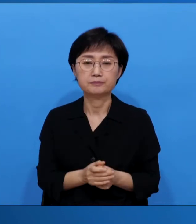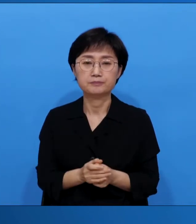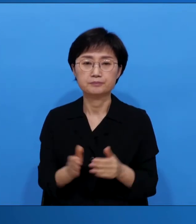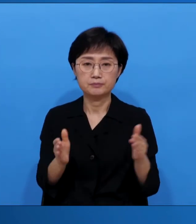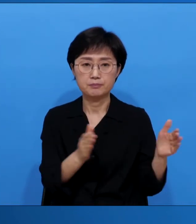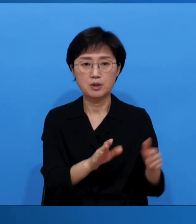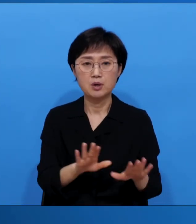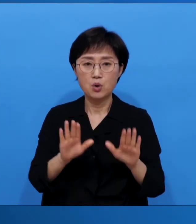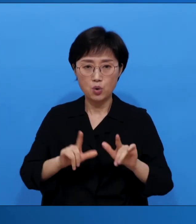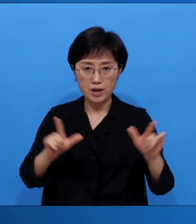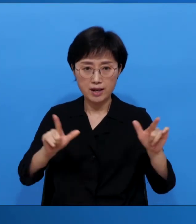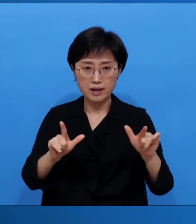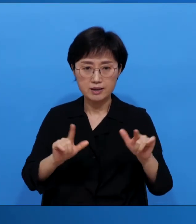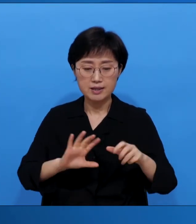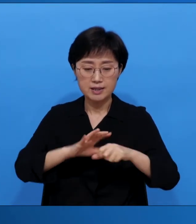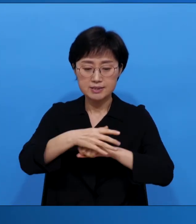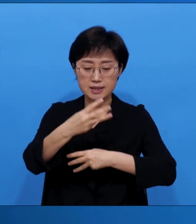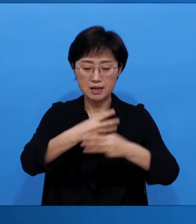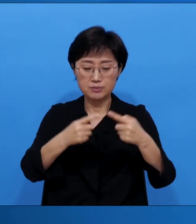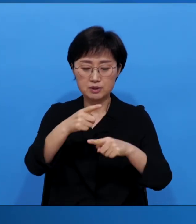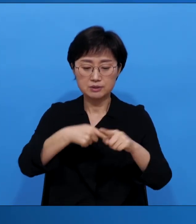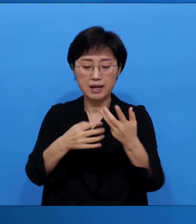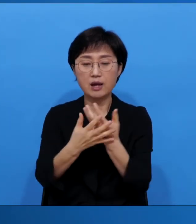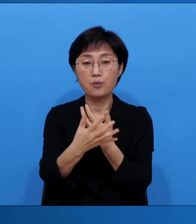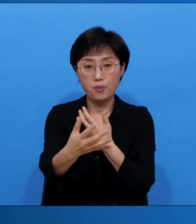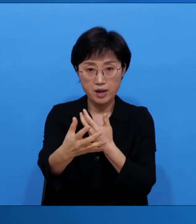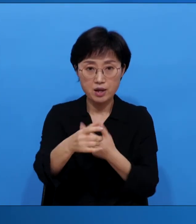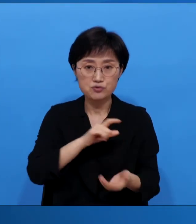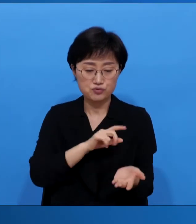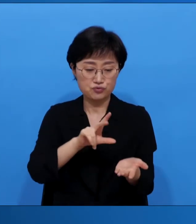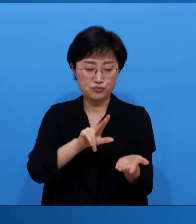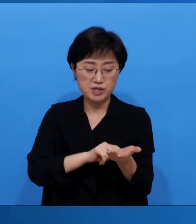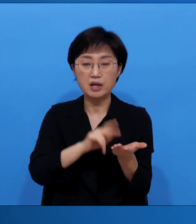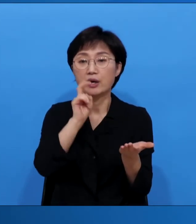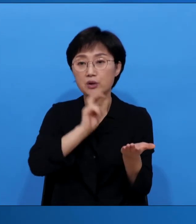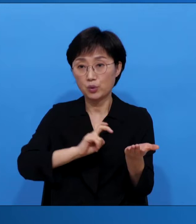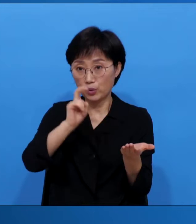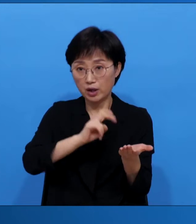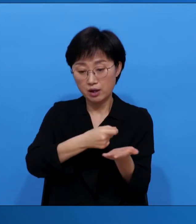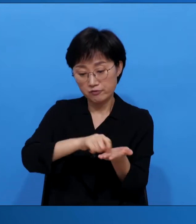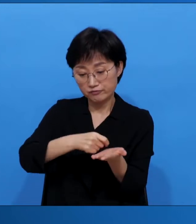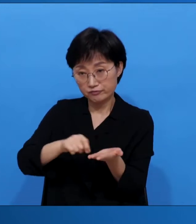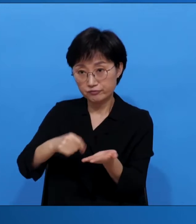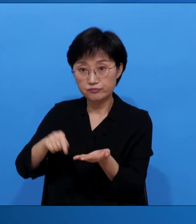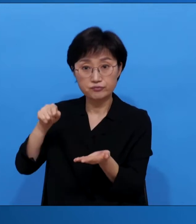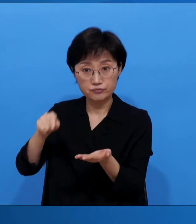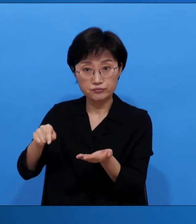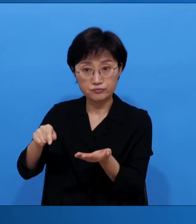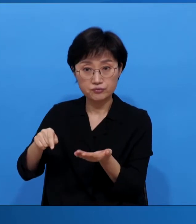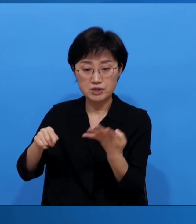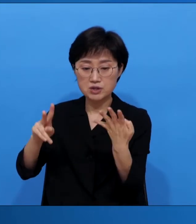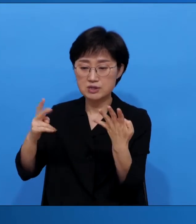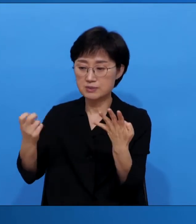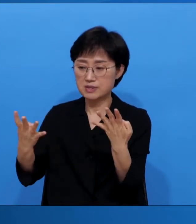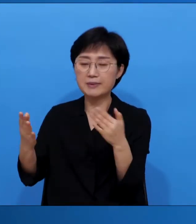2022년 WRC 주제곡으로 불릴 류광수 목사 작시곡을 다음 달 23일까지